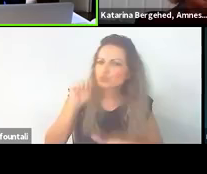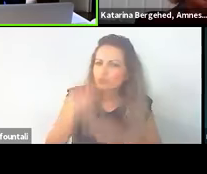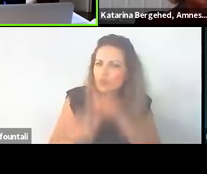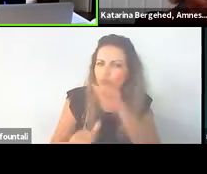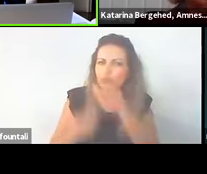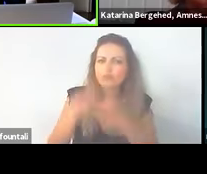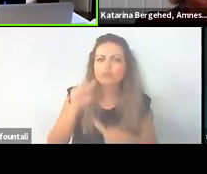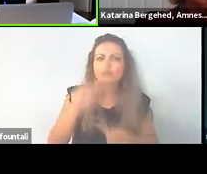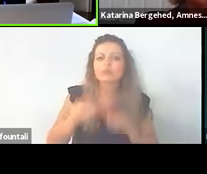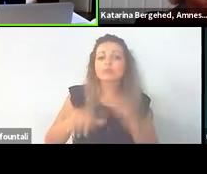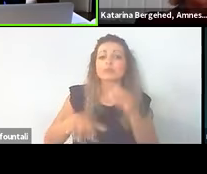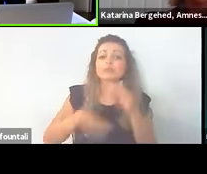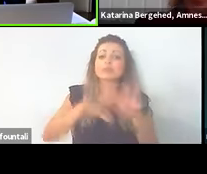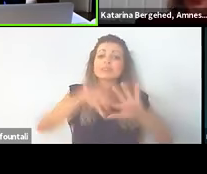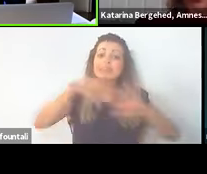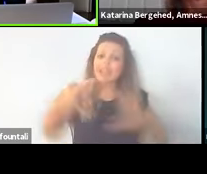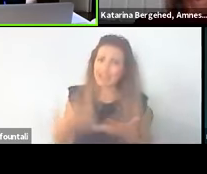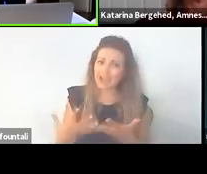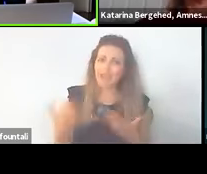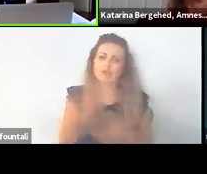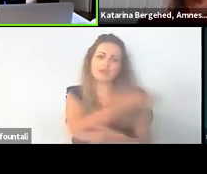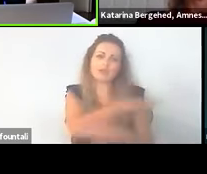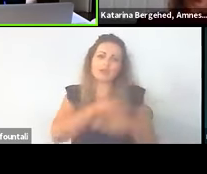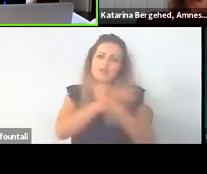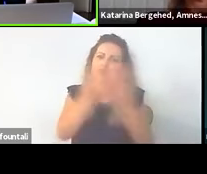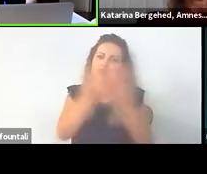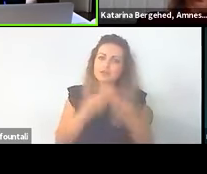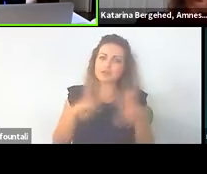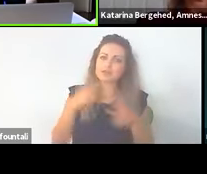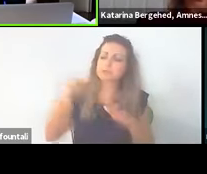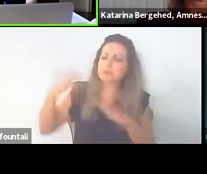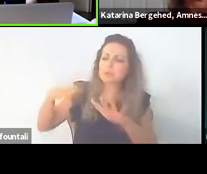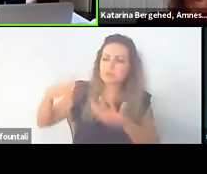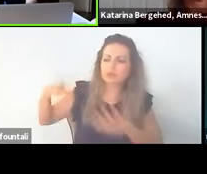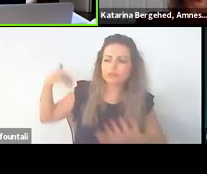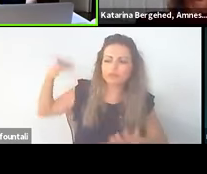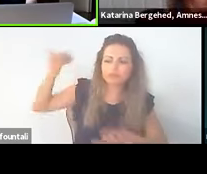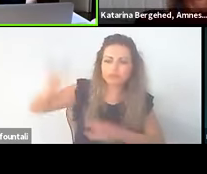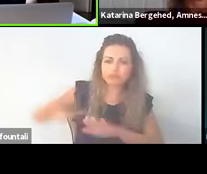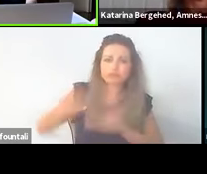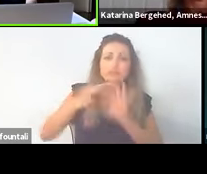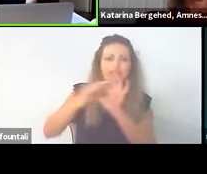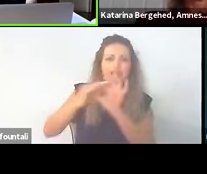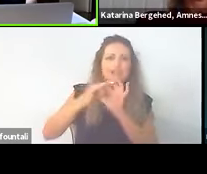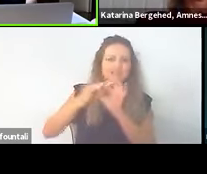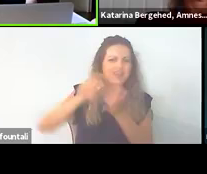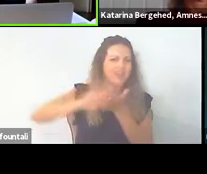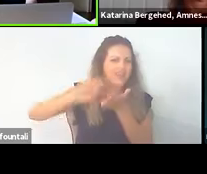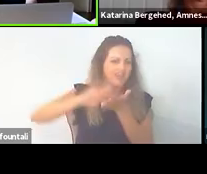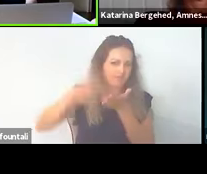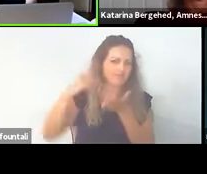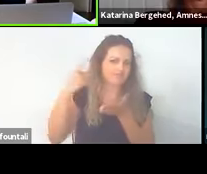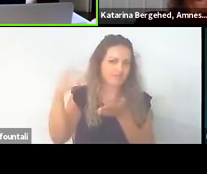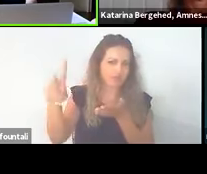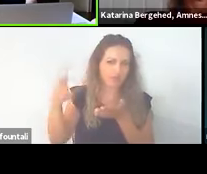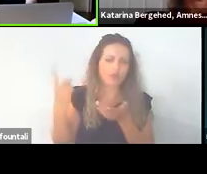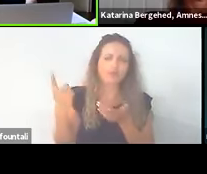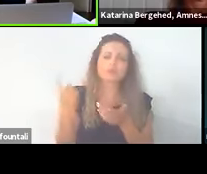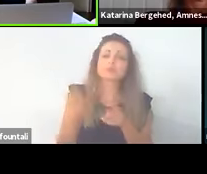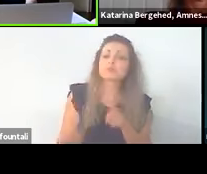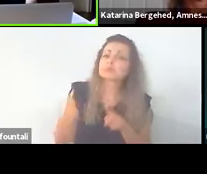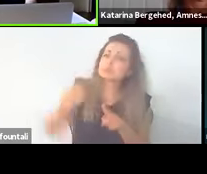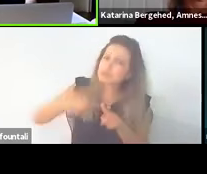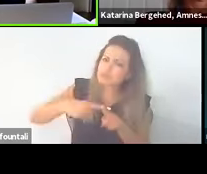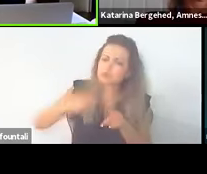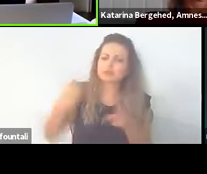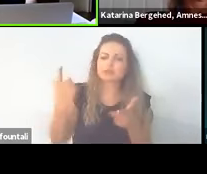Διεθνής Αμνηστία σε συνεργασία με τα γραφεία της σε κάθε χώρα, αναδεικνύοντας παράλληλα κάποιες